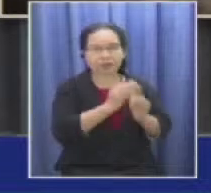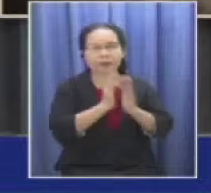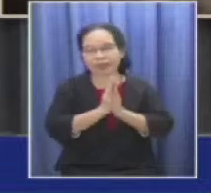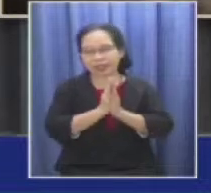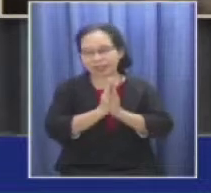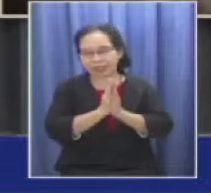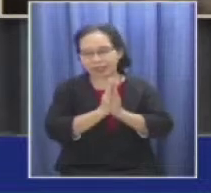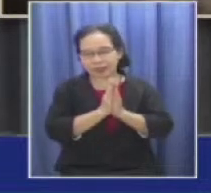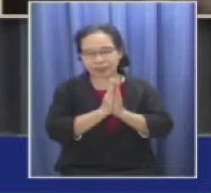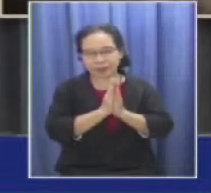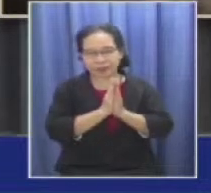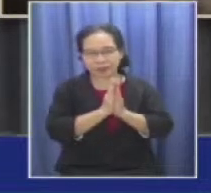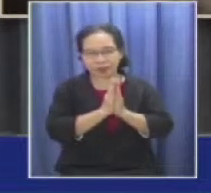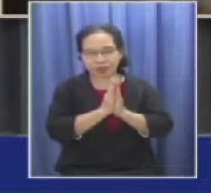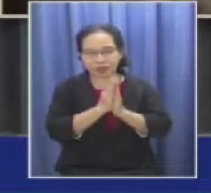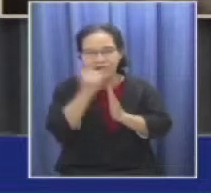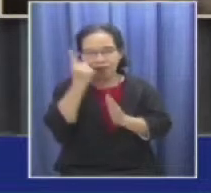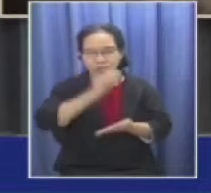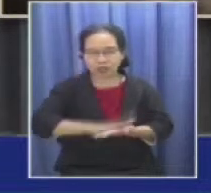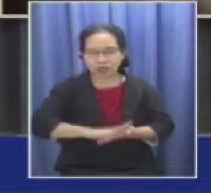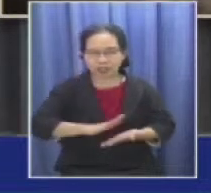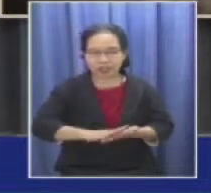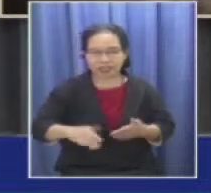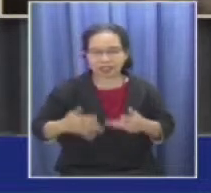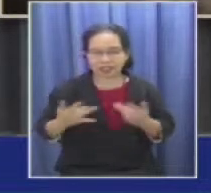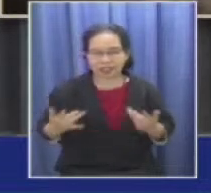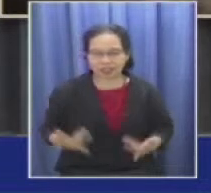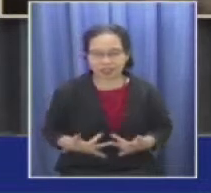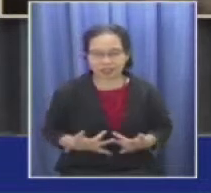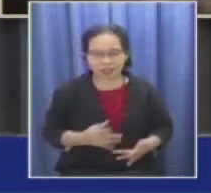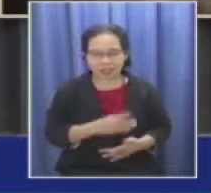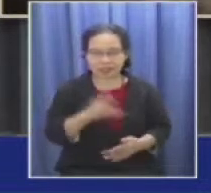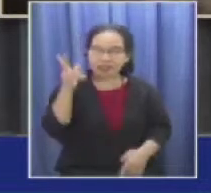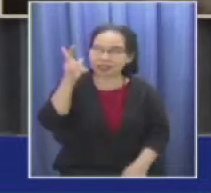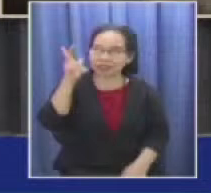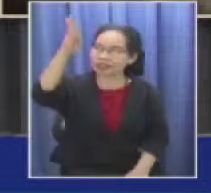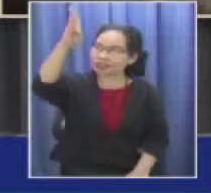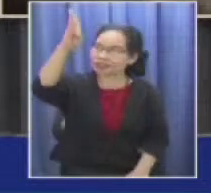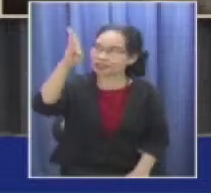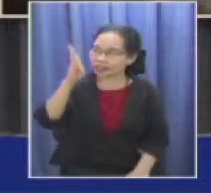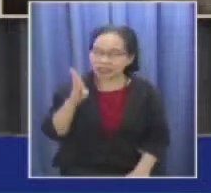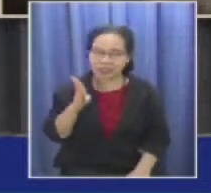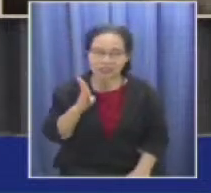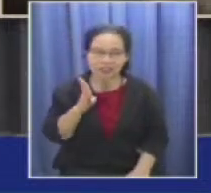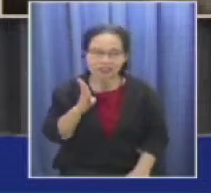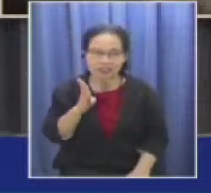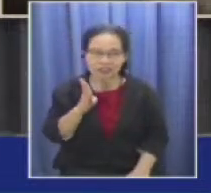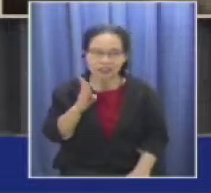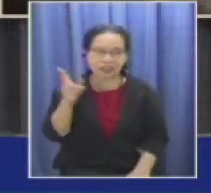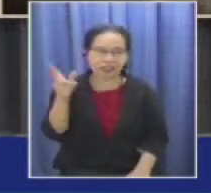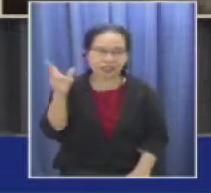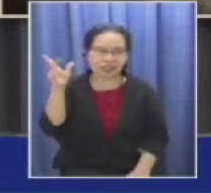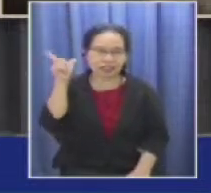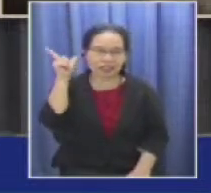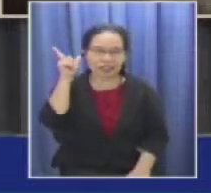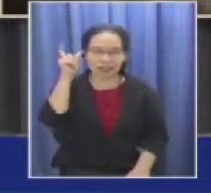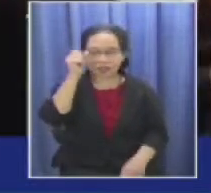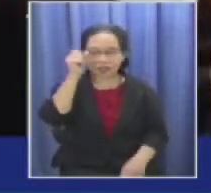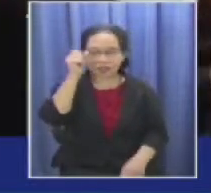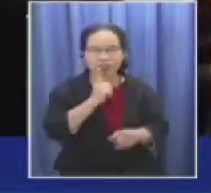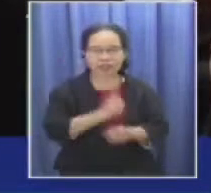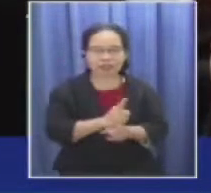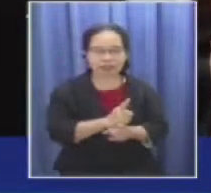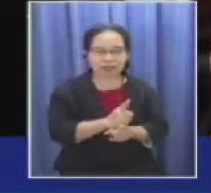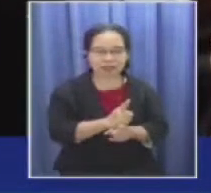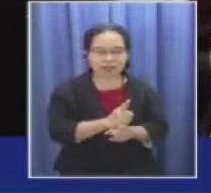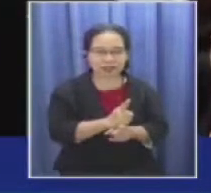yakoma mu na sɛ yɛbɔ mpae a wo Nyankopon watie Nyankopon nsɛm bɛn na ɛwɔ sɛ yɛde sie yakoma mu ɛne yɛ mpae bɔ wɔ biribi